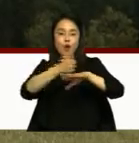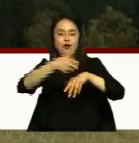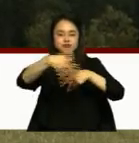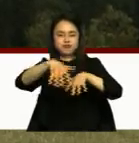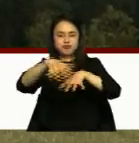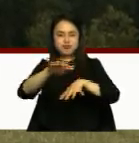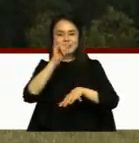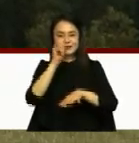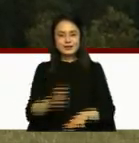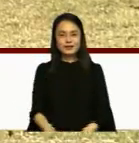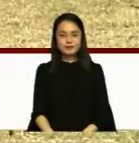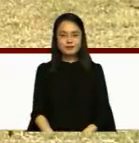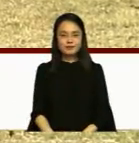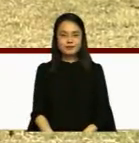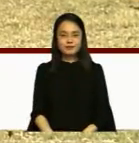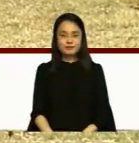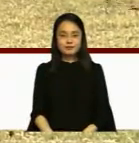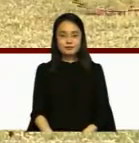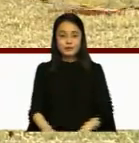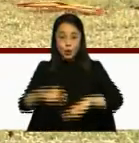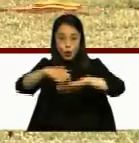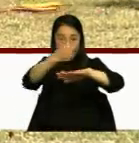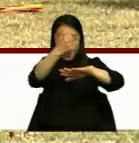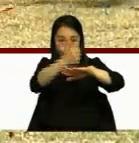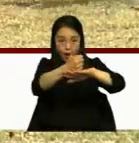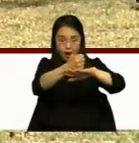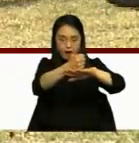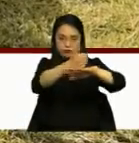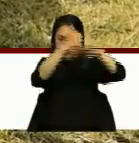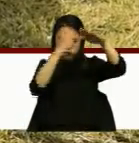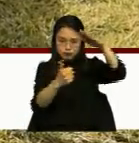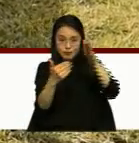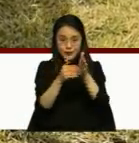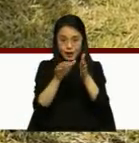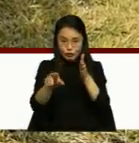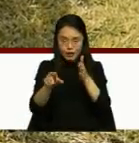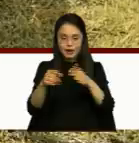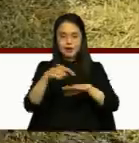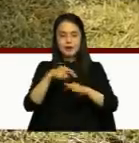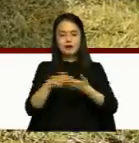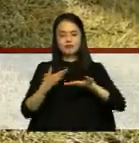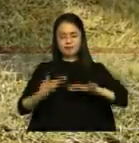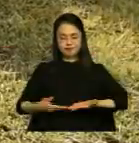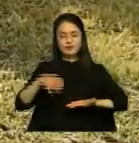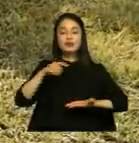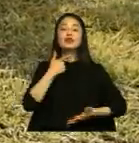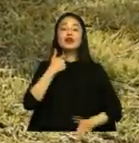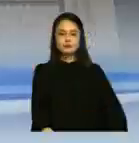최대의 왕실 사찰로 태조 이성계 가 왕위를 물려준 뒤 수도 생활을 한 것으로 알려졌습니다